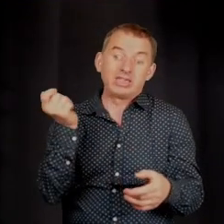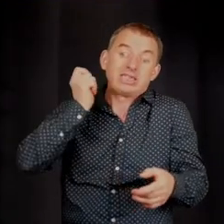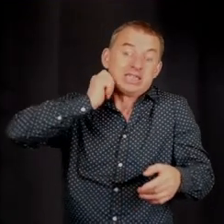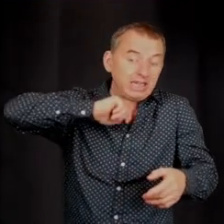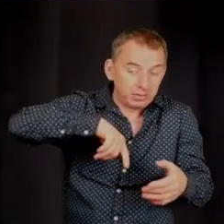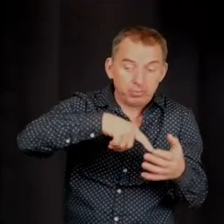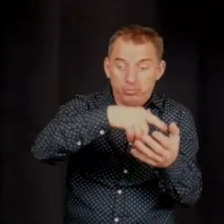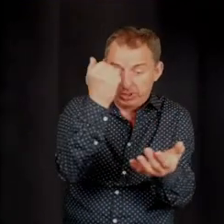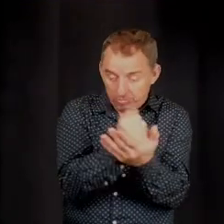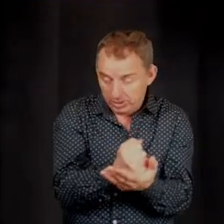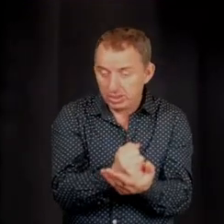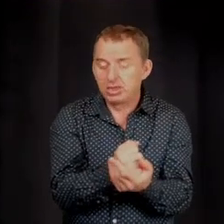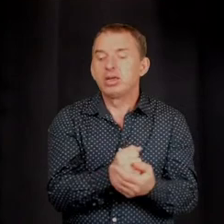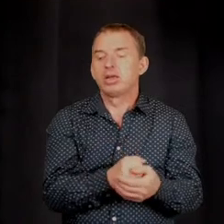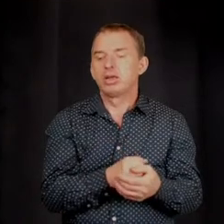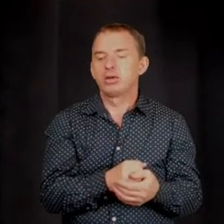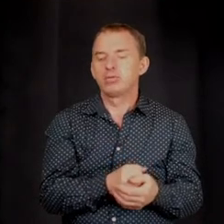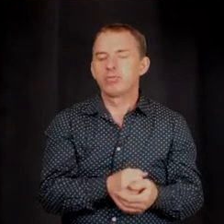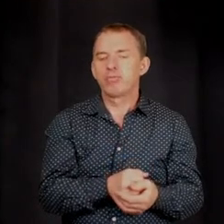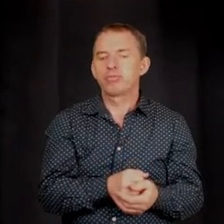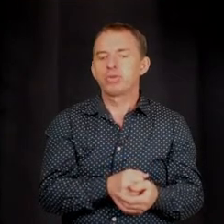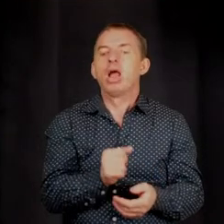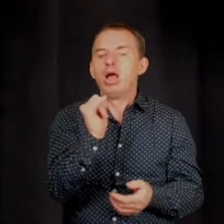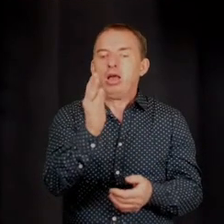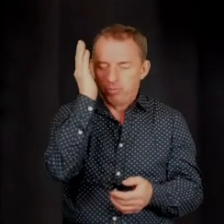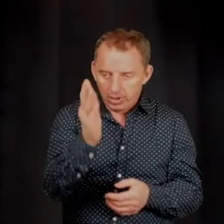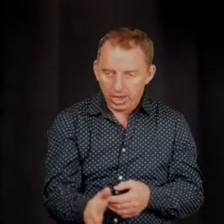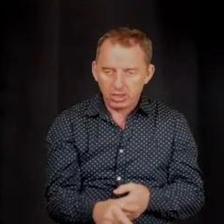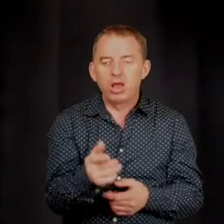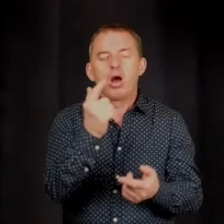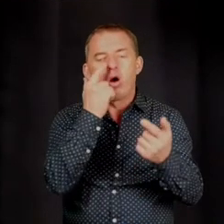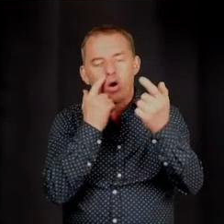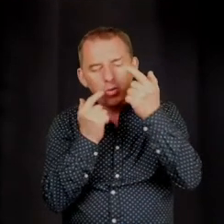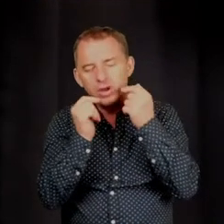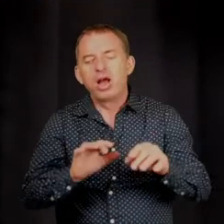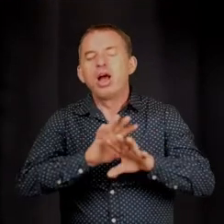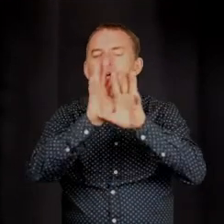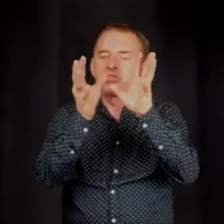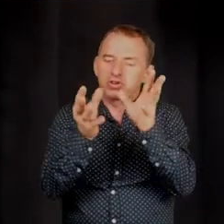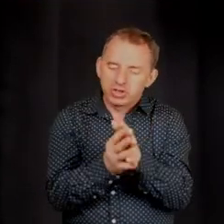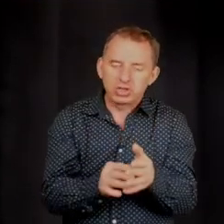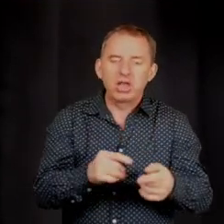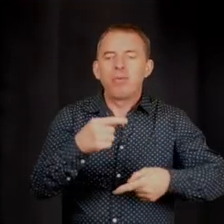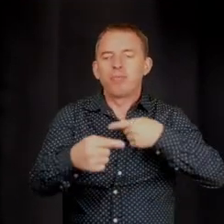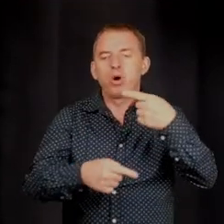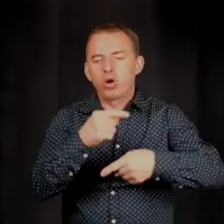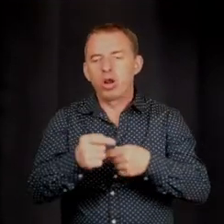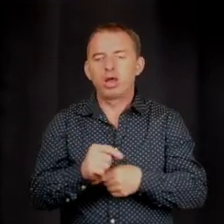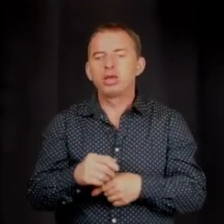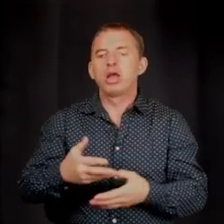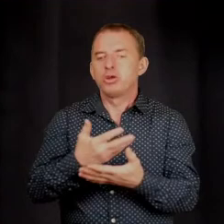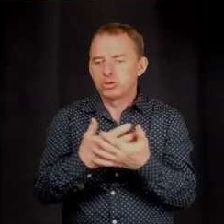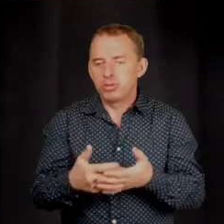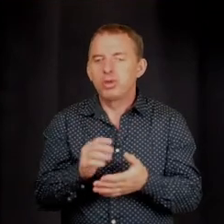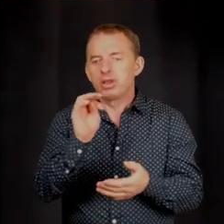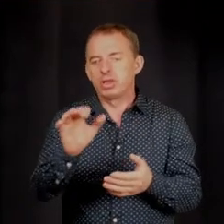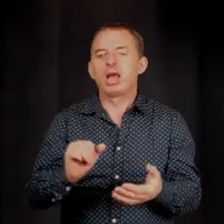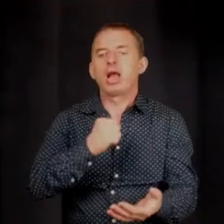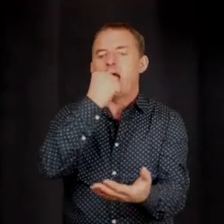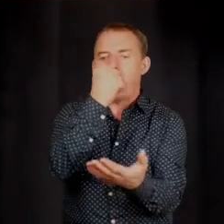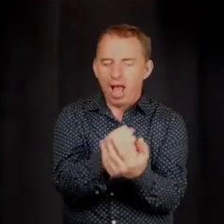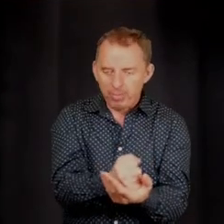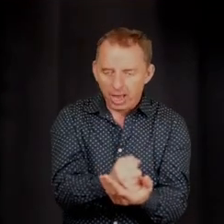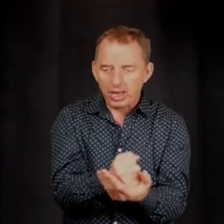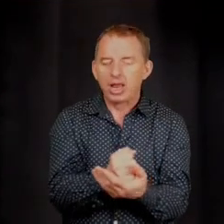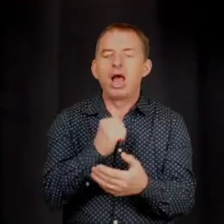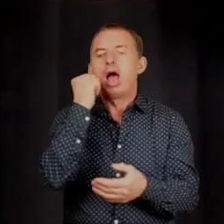of the earth will mourn because of him. Even so, come, amen. I będą go opłakiwać wszystkie pokolenia ziemi. John tak, says, every eye is going to see him.